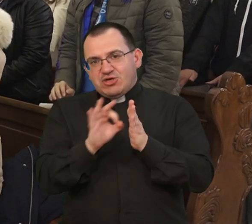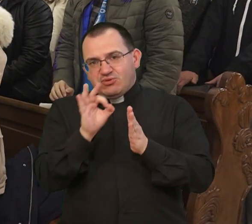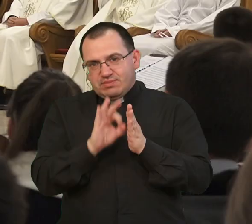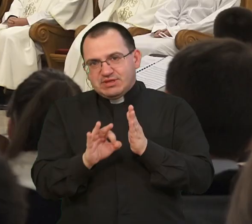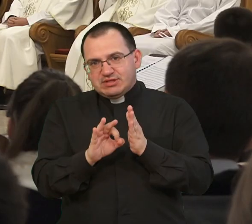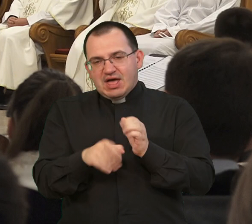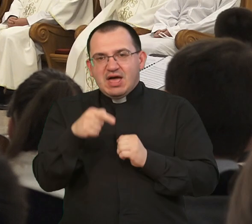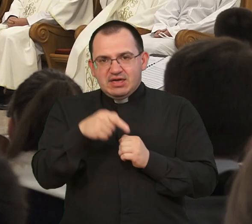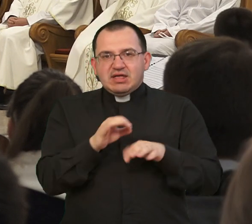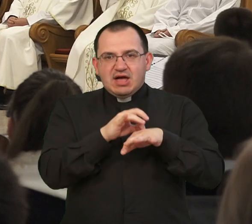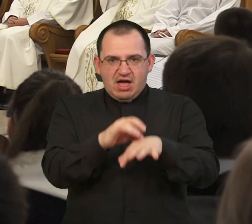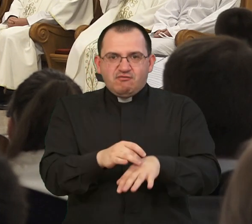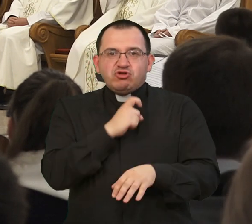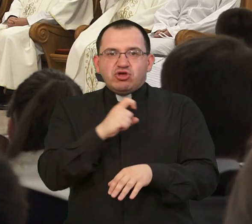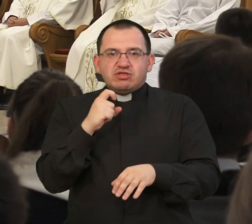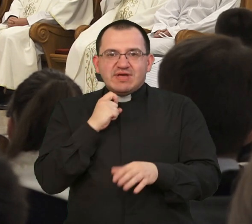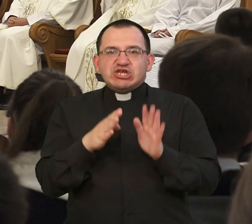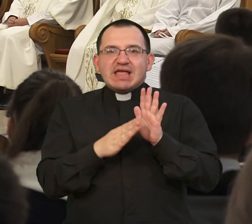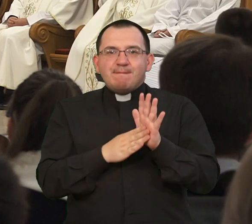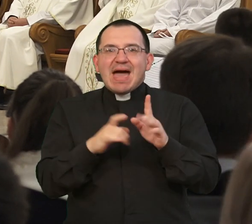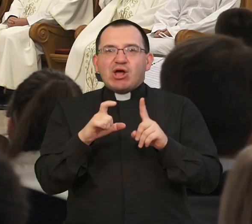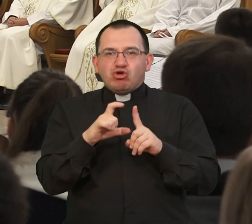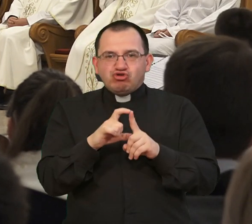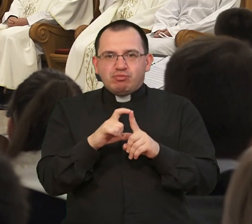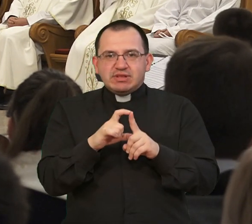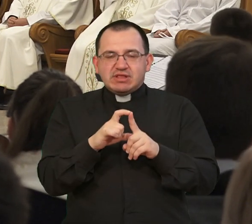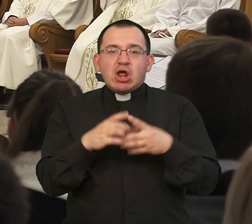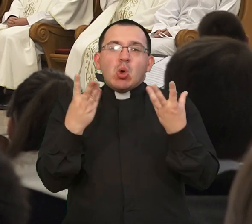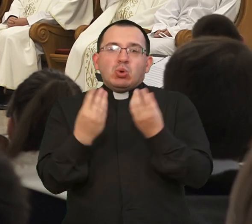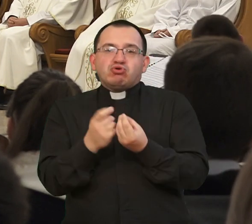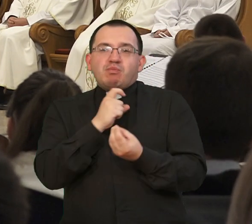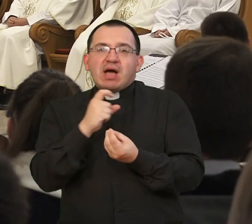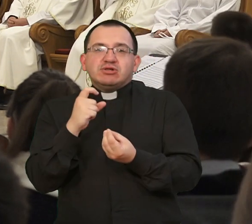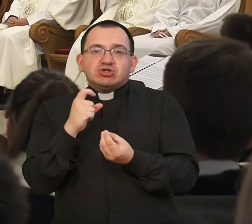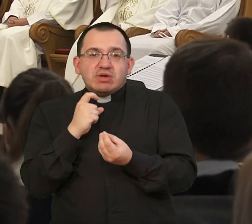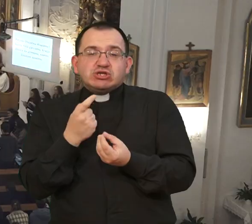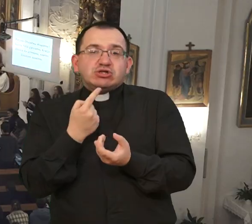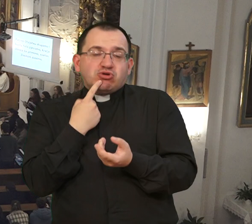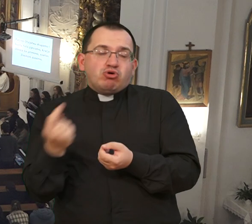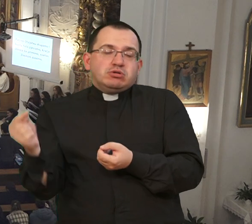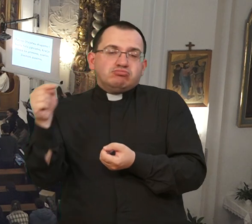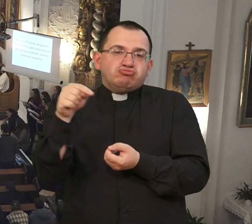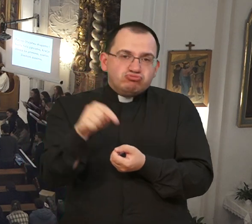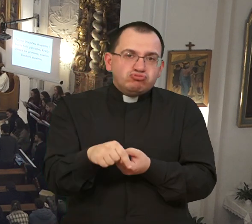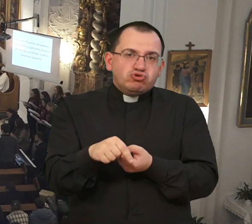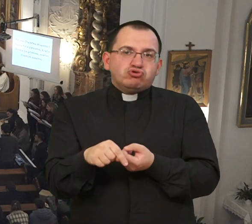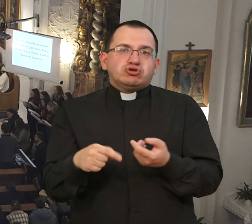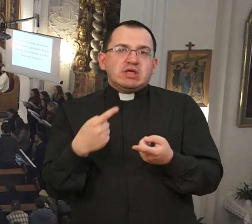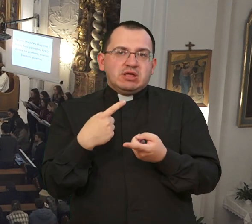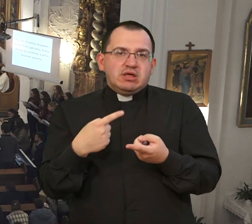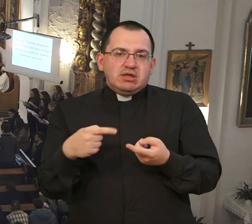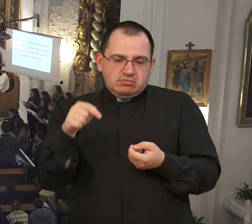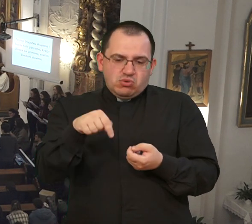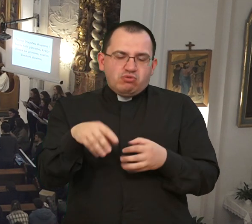slavlju koje je predvodio velečasni Marko Domitar u zajedništvu sa svećenicima koji su svoje mlade iz raznih župa